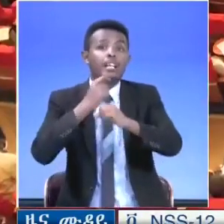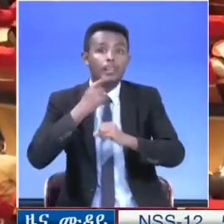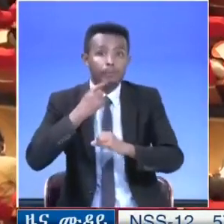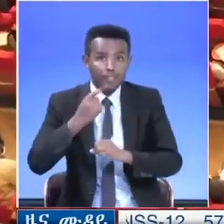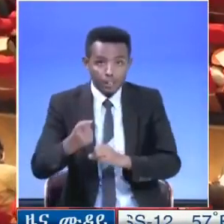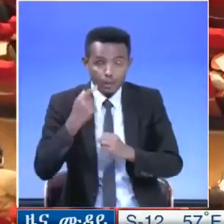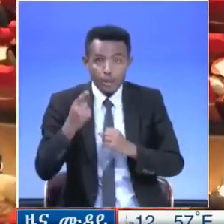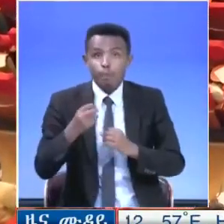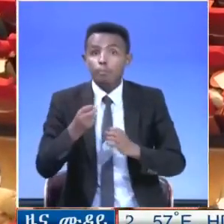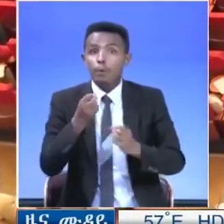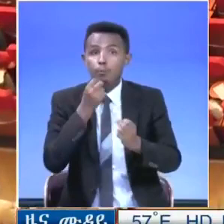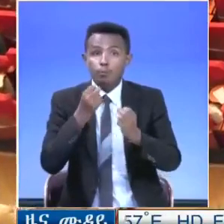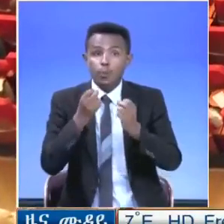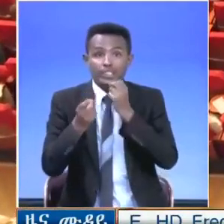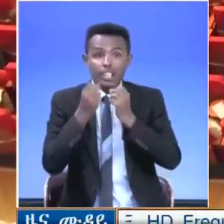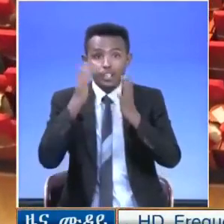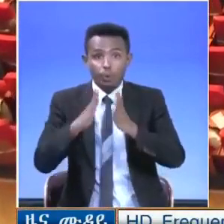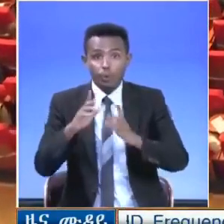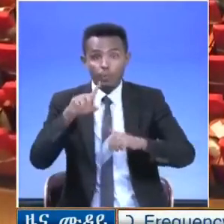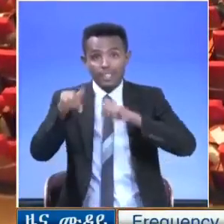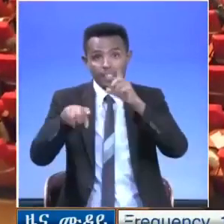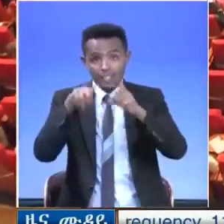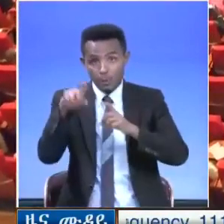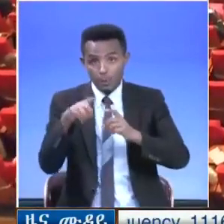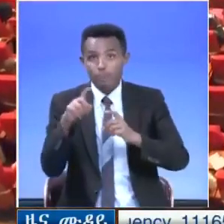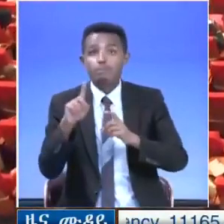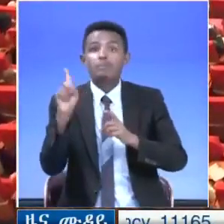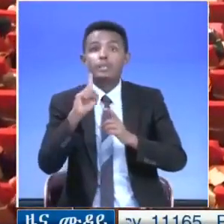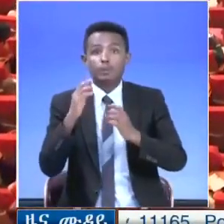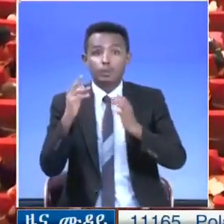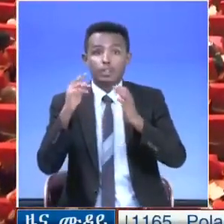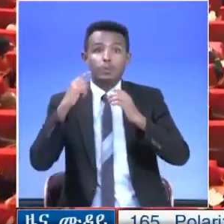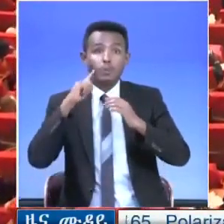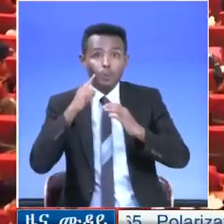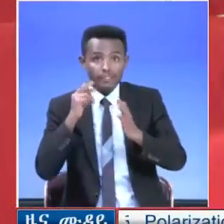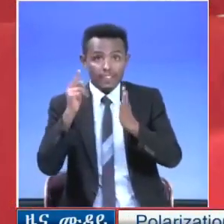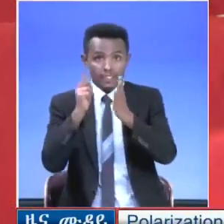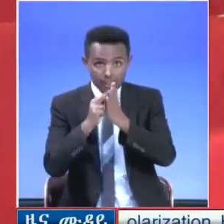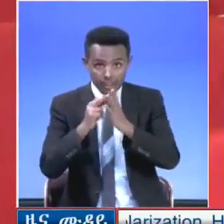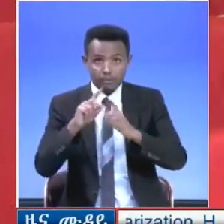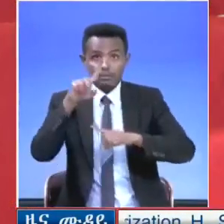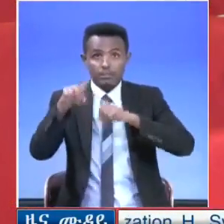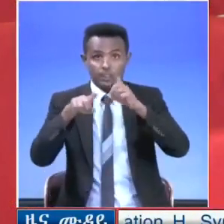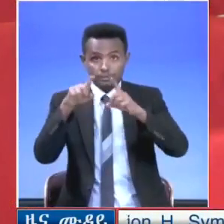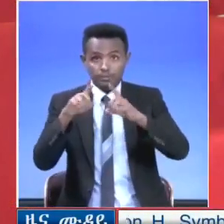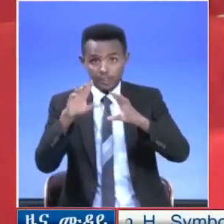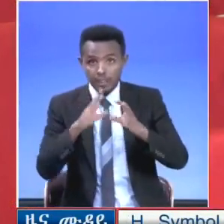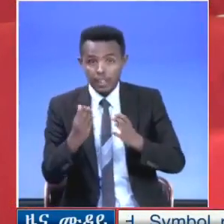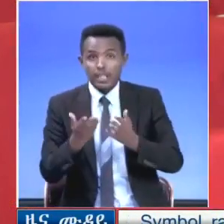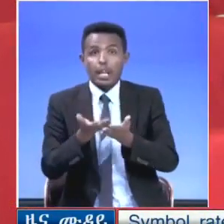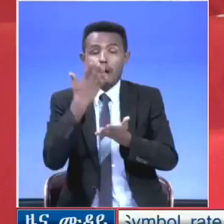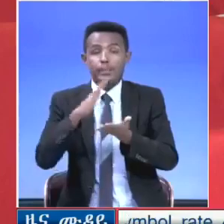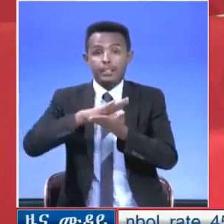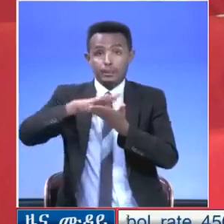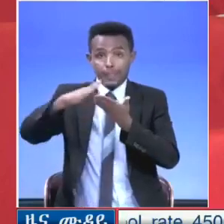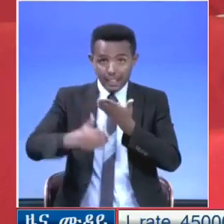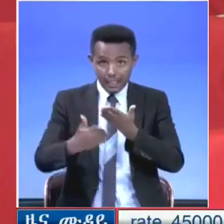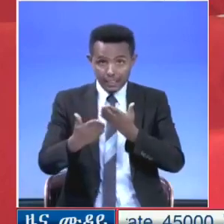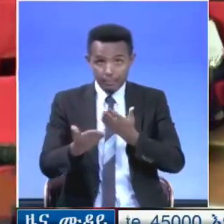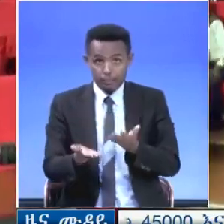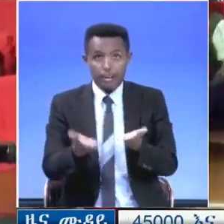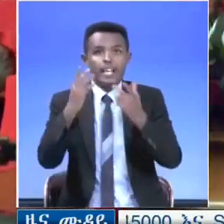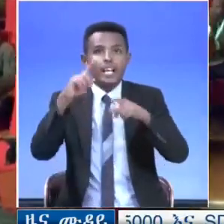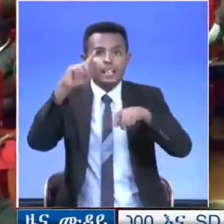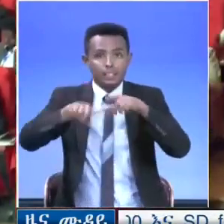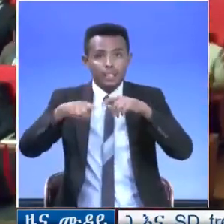በሙስና ወንጀለኛ ሆኖ የሚጠየቁ ሰዎች ምንም እንኳ በህግ ተገቢውን ቅጣት እንዲያገኙ ማድረግ ቢቻልም የሀብት ብክነትን ማዳን ግን አይቻልም ያሉት ኮሚሽነሩ፣ ለዚህም